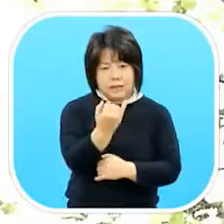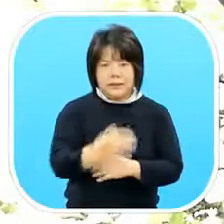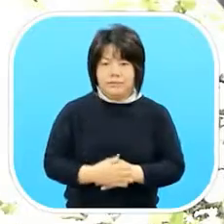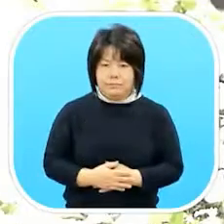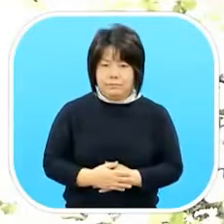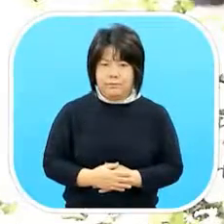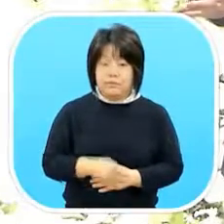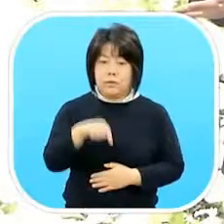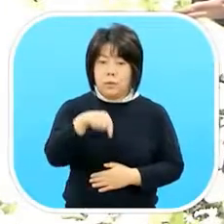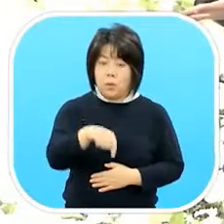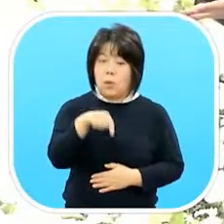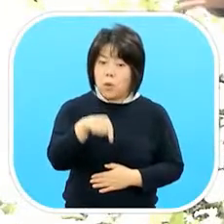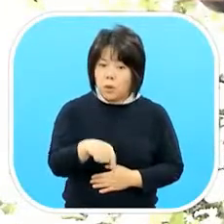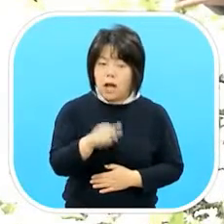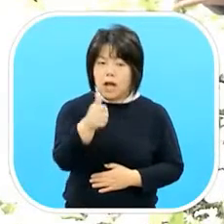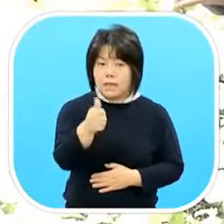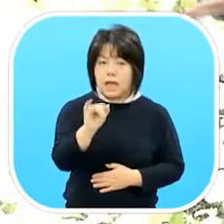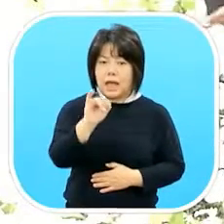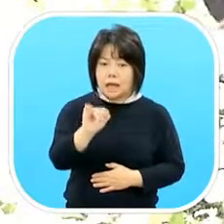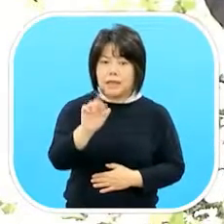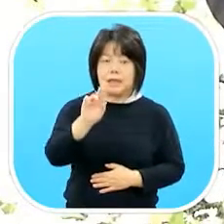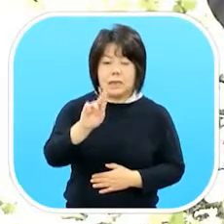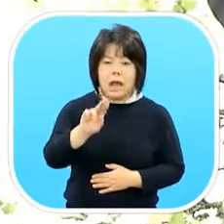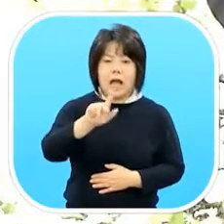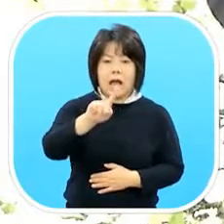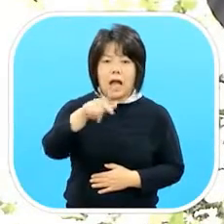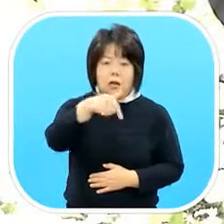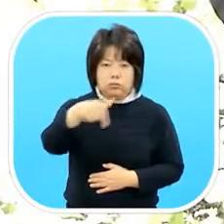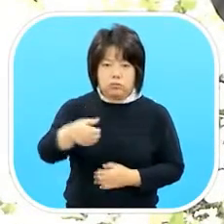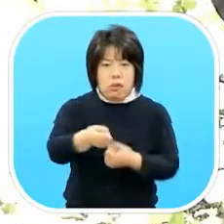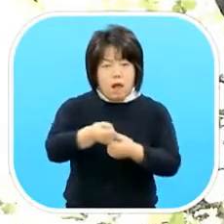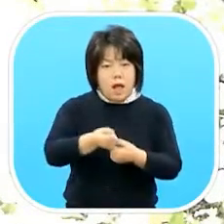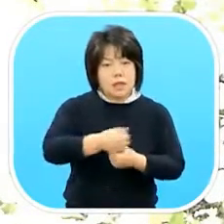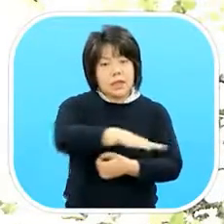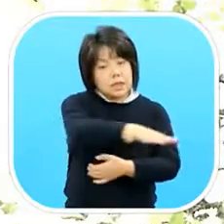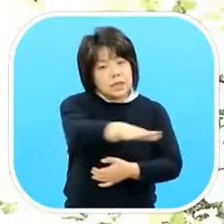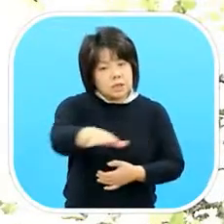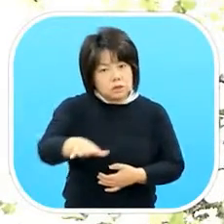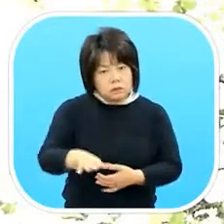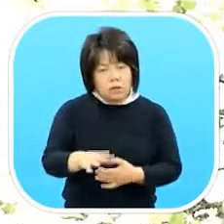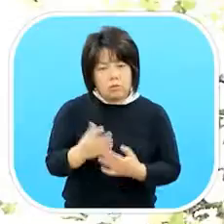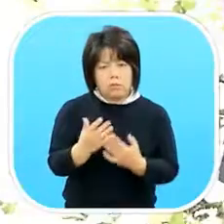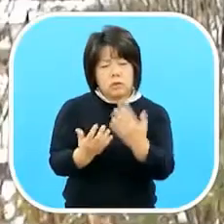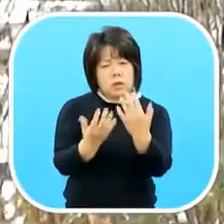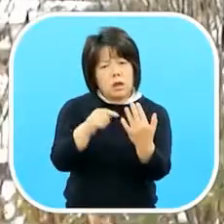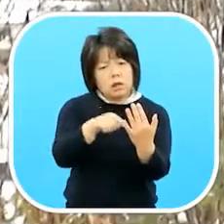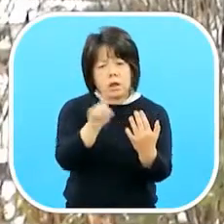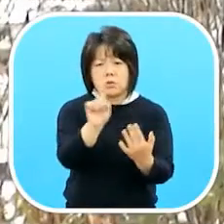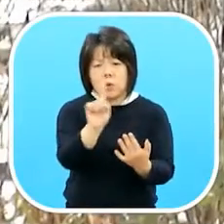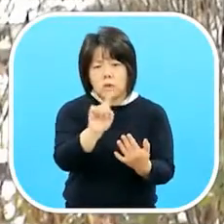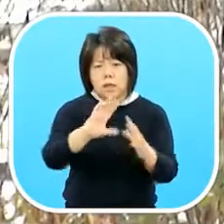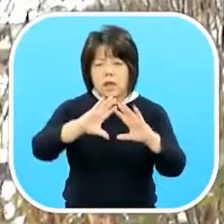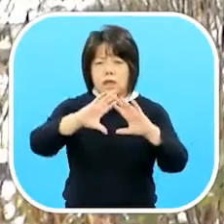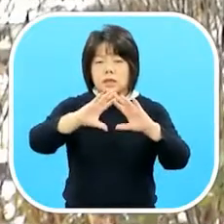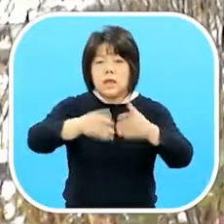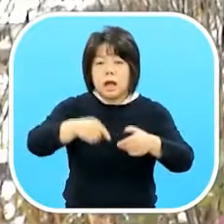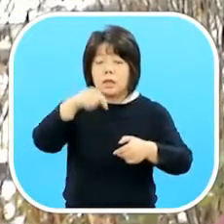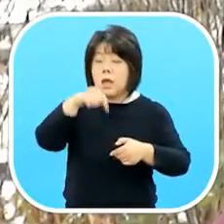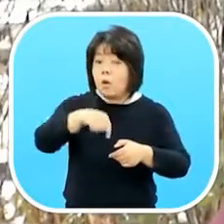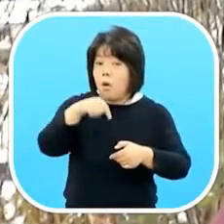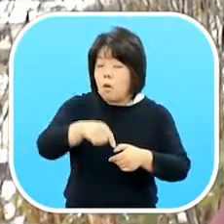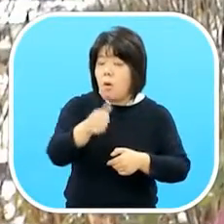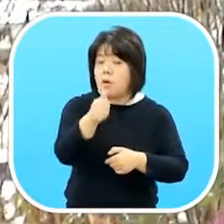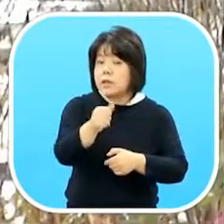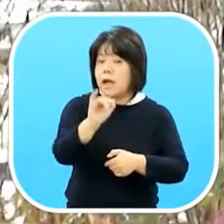。こちらが平株の畑なんですよね。 そうです。 どんな野菜なんですか？ 世界のうちで